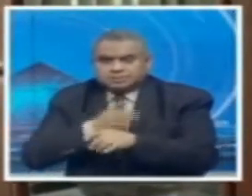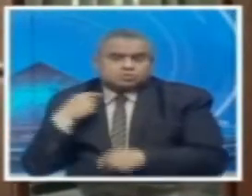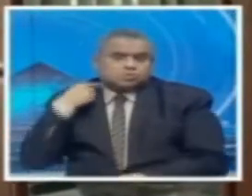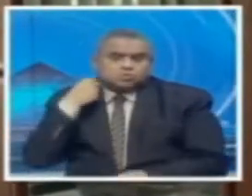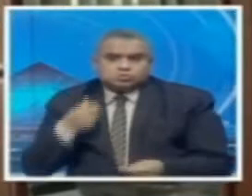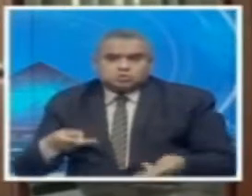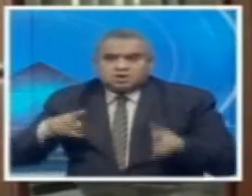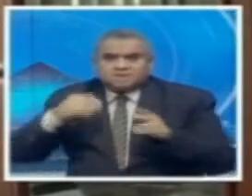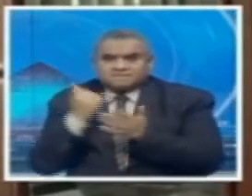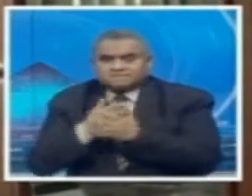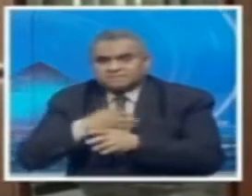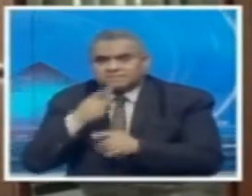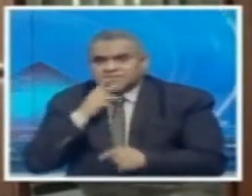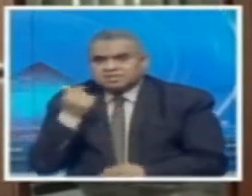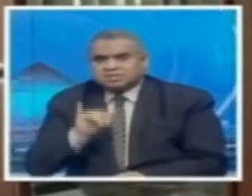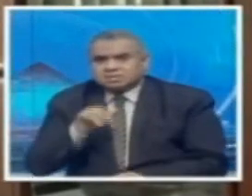الإضافية المستحقة على الضرائب.